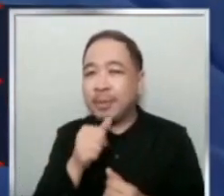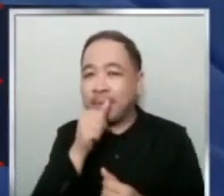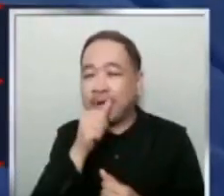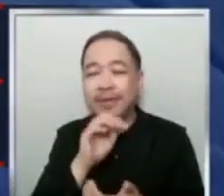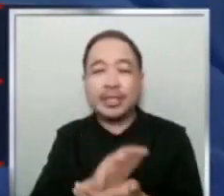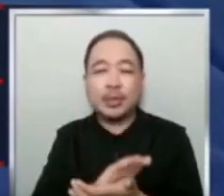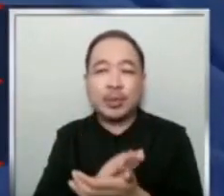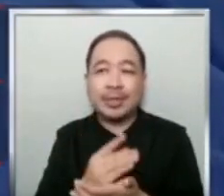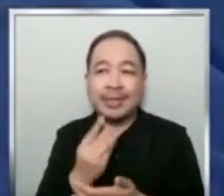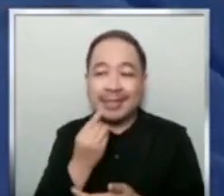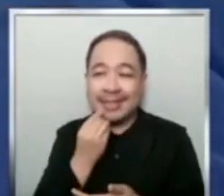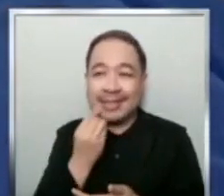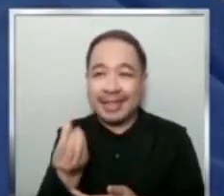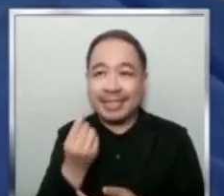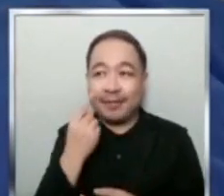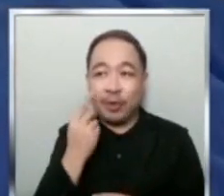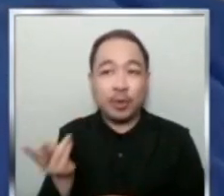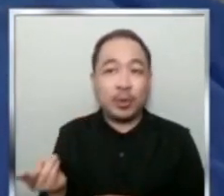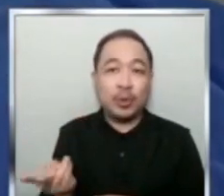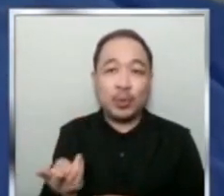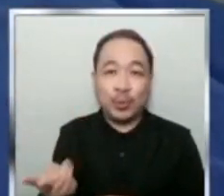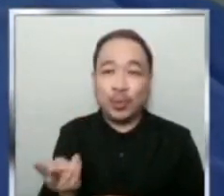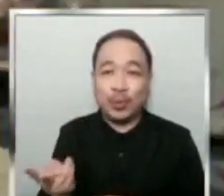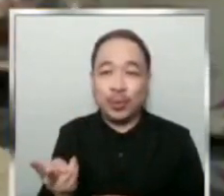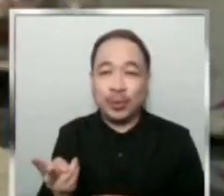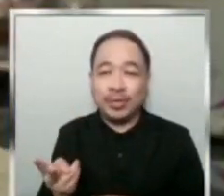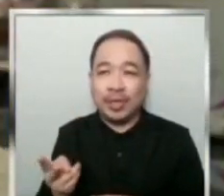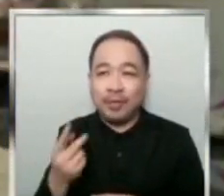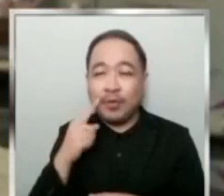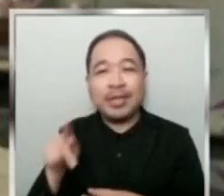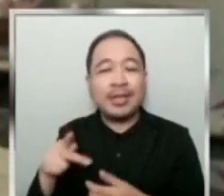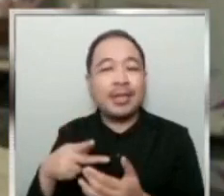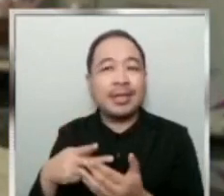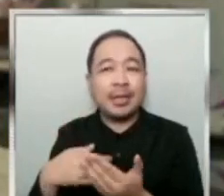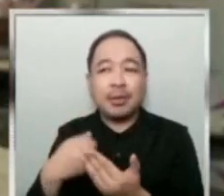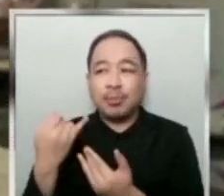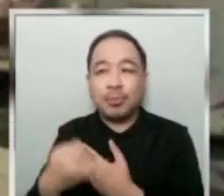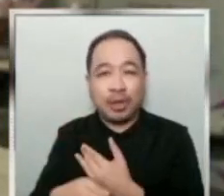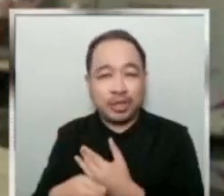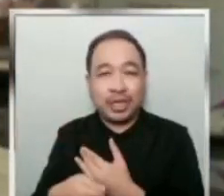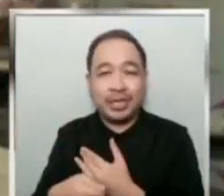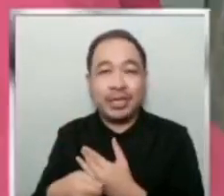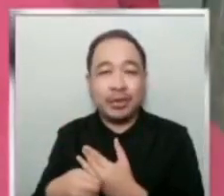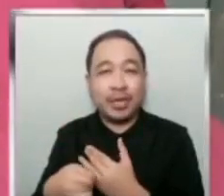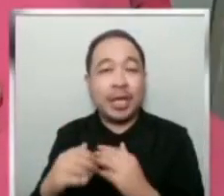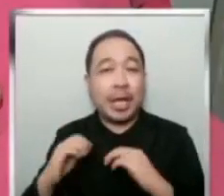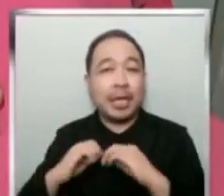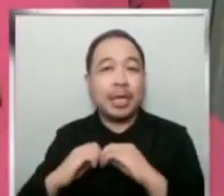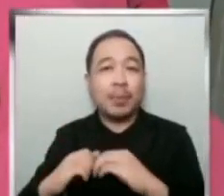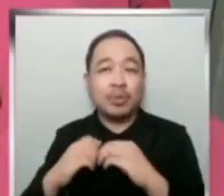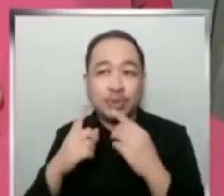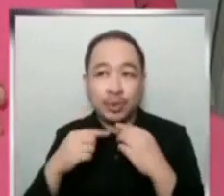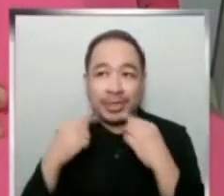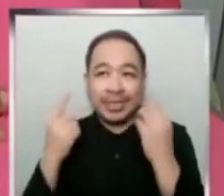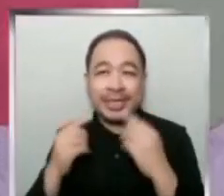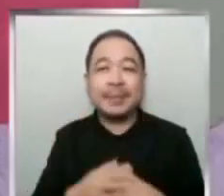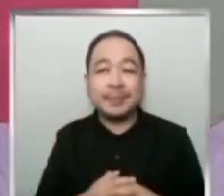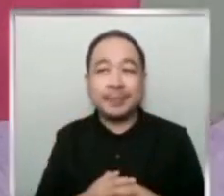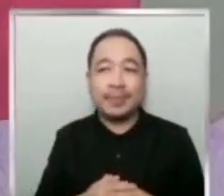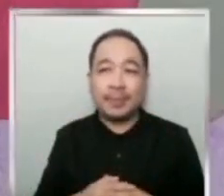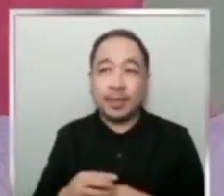at Jerwin sa ilalim ng Ngiting Kapuso Project. Bibigyan ko sila ng libreng pustiso to enhance